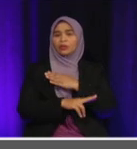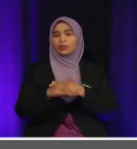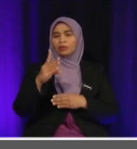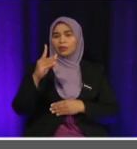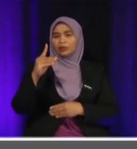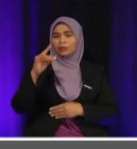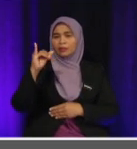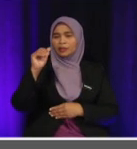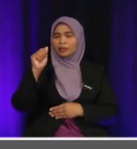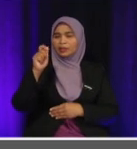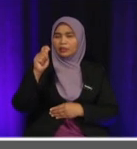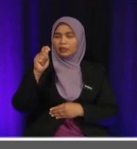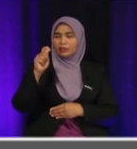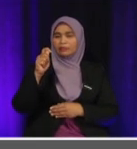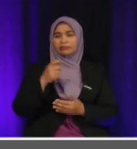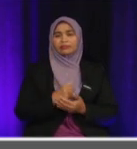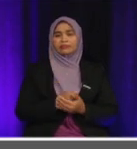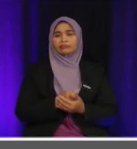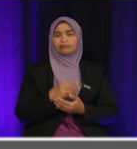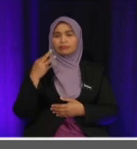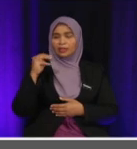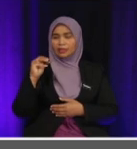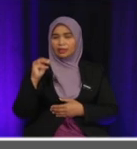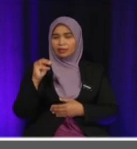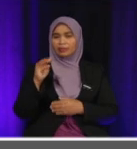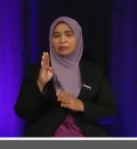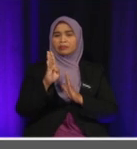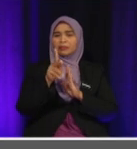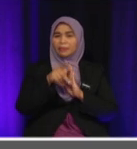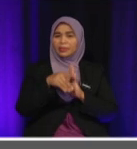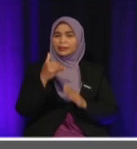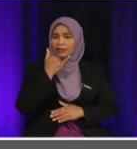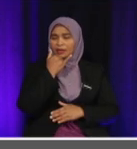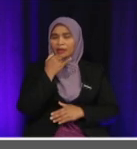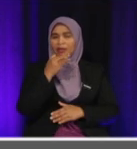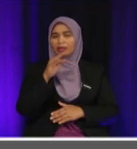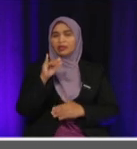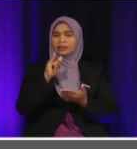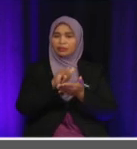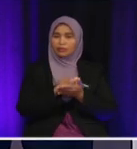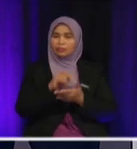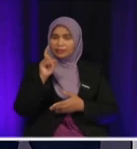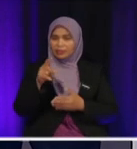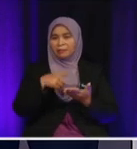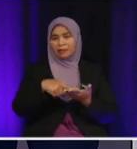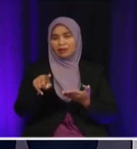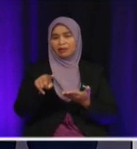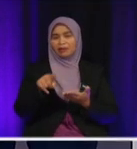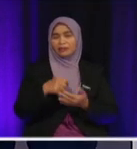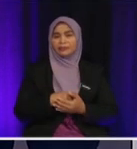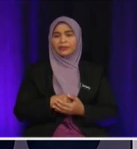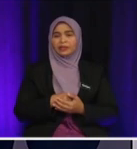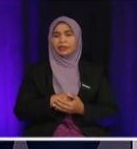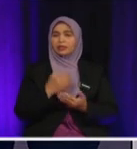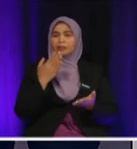apabila waris minta diat, maka pesalah tersebut perlu membayar diat yang ditentukan ataupun